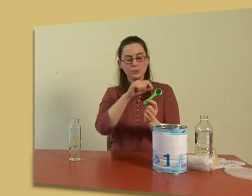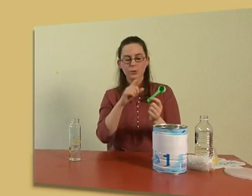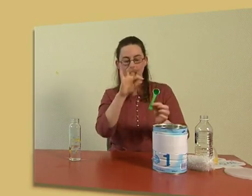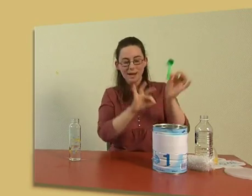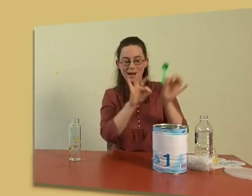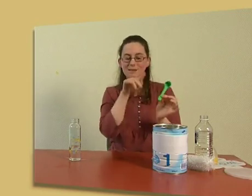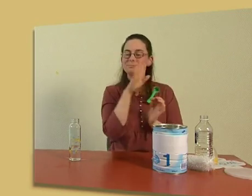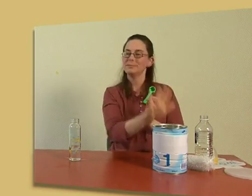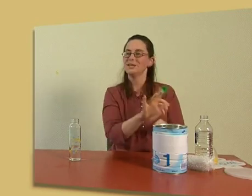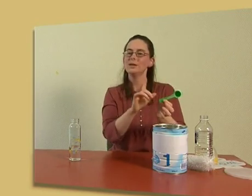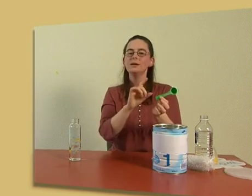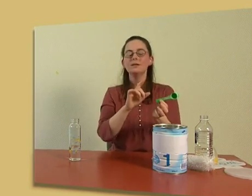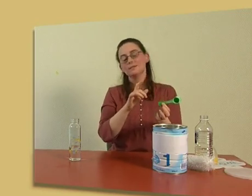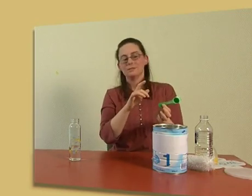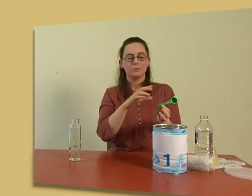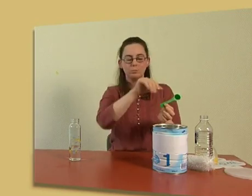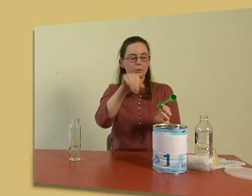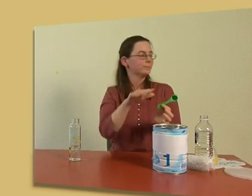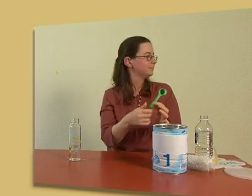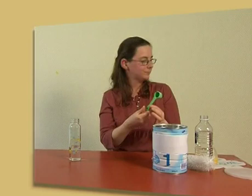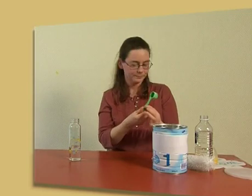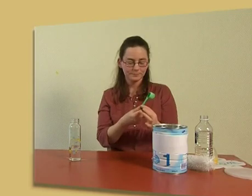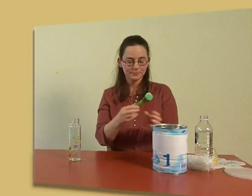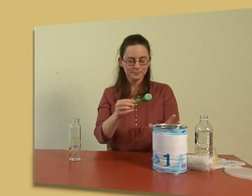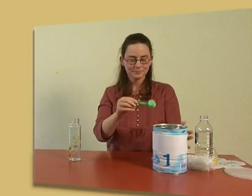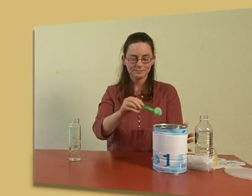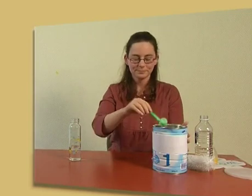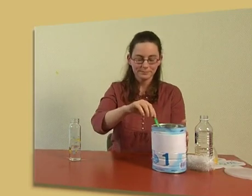faut prendre celle qui a été achetée avec la boîte.